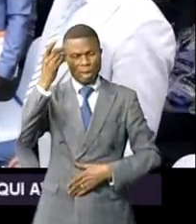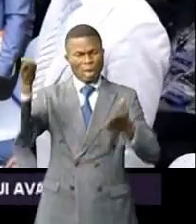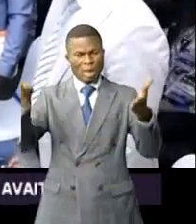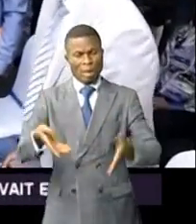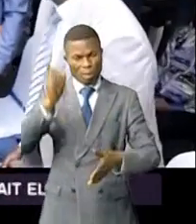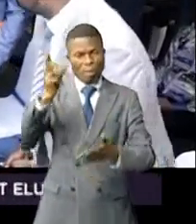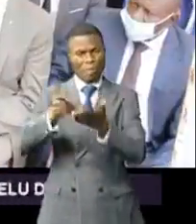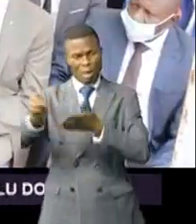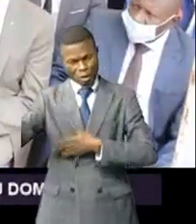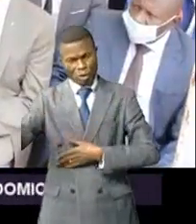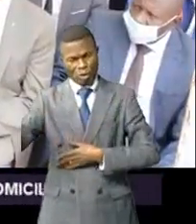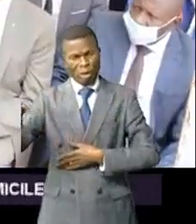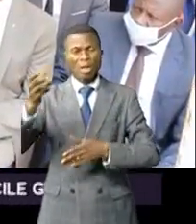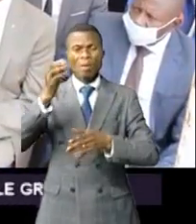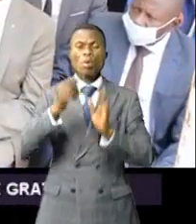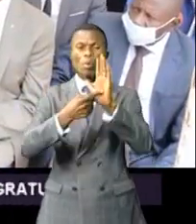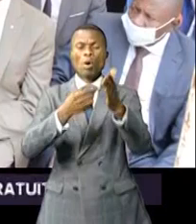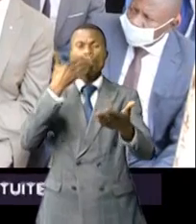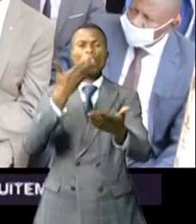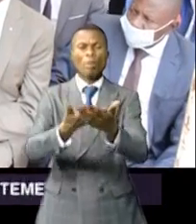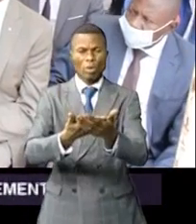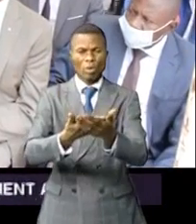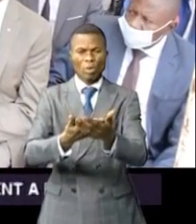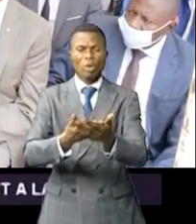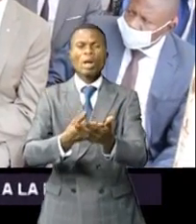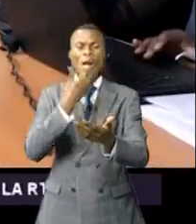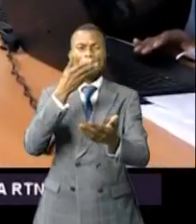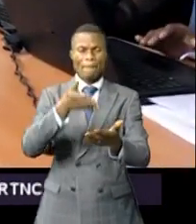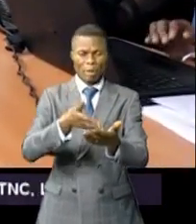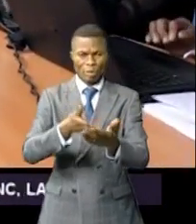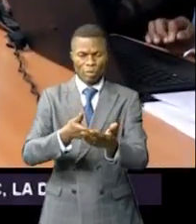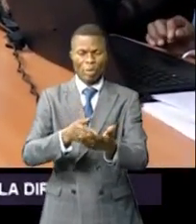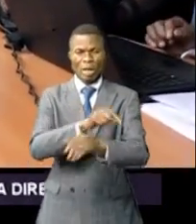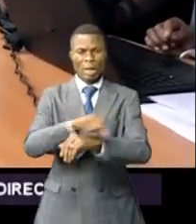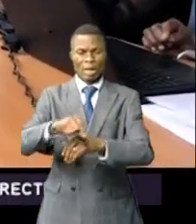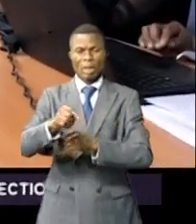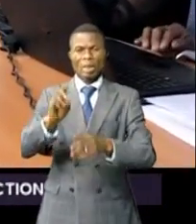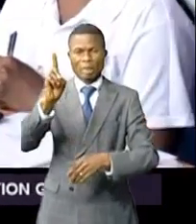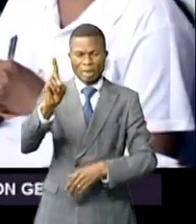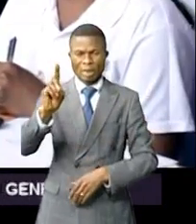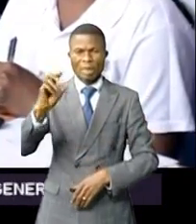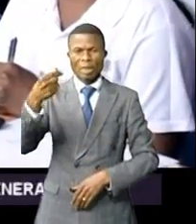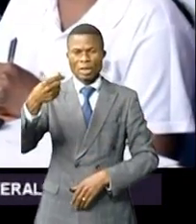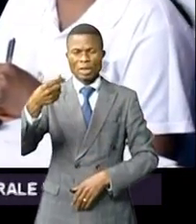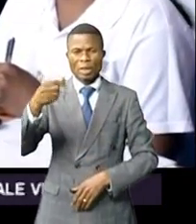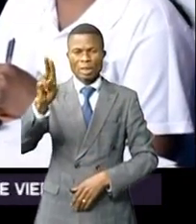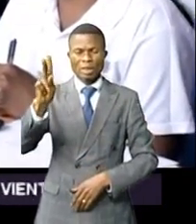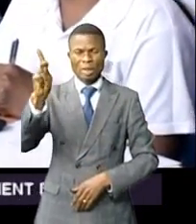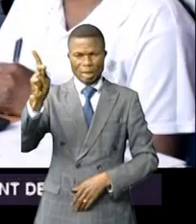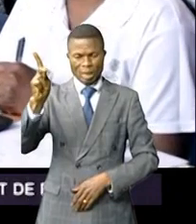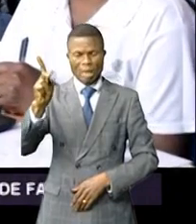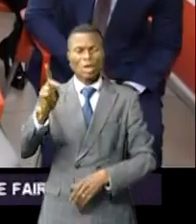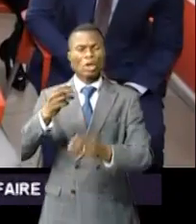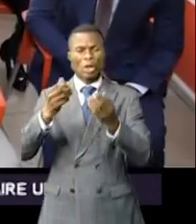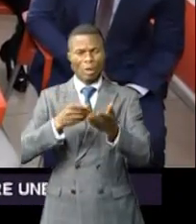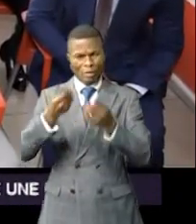premier acheteur pour prêcher par l'exemple. La direction générale des recettes de Kinshasa, DGRCAM, est chargée d'assurer cette